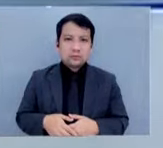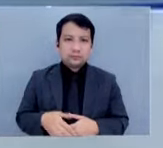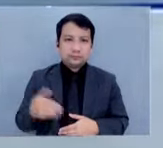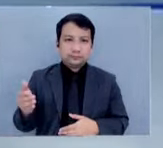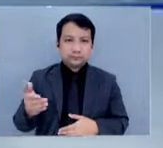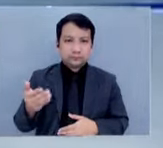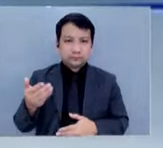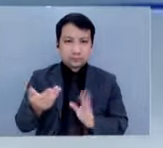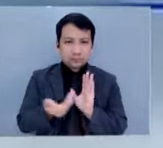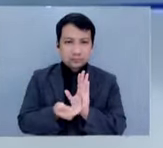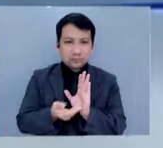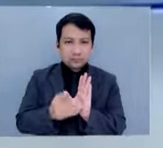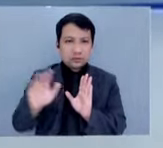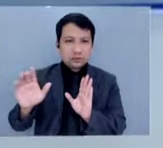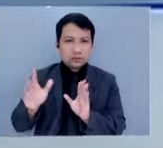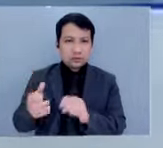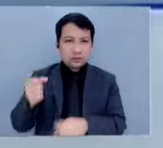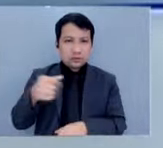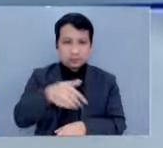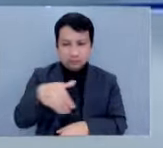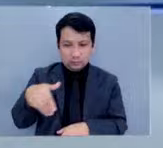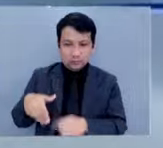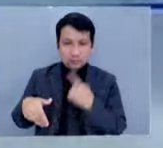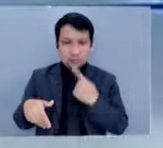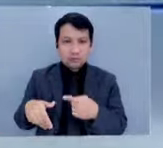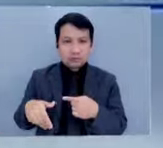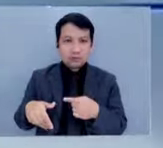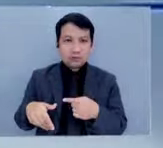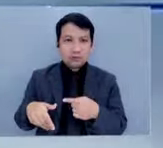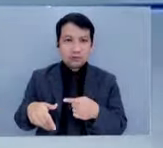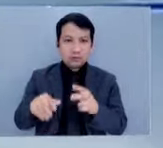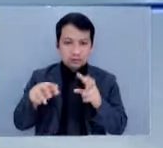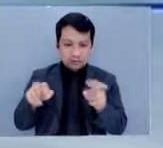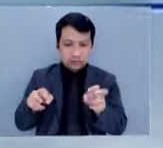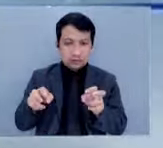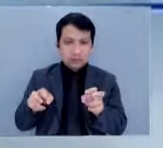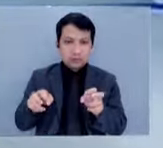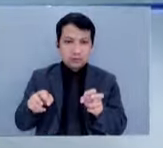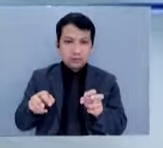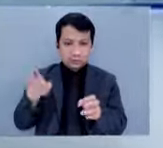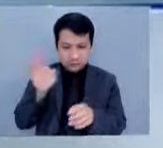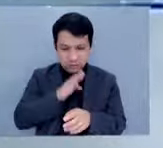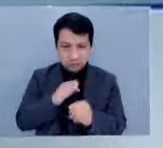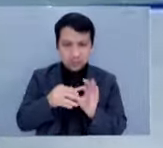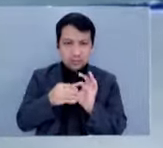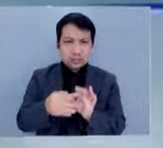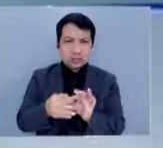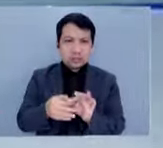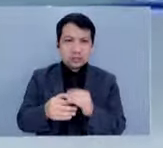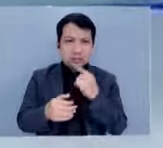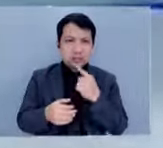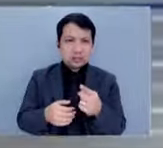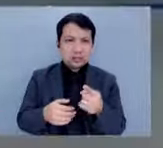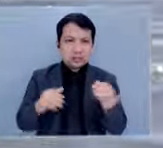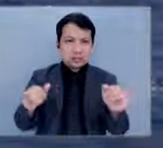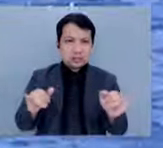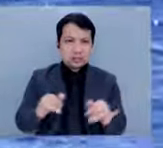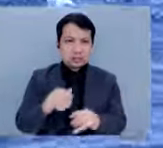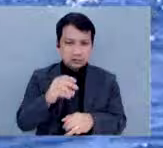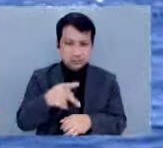substantiate its claim. Sinasabi nila yung allegation nila nakakasira pa, parang nakakasira yung